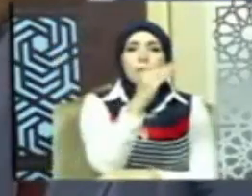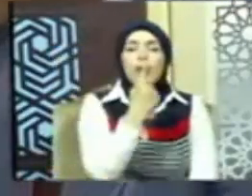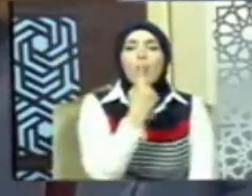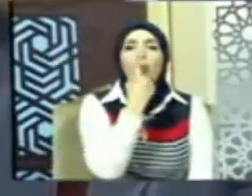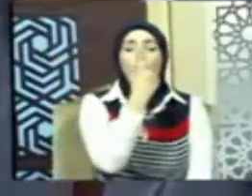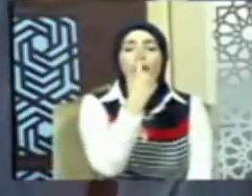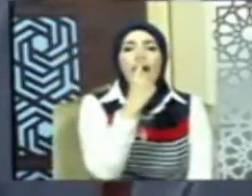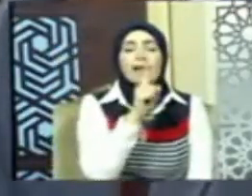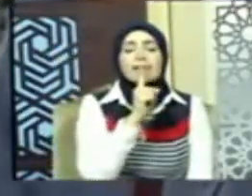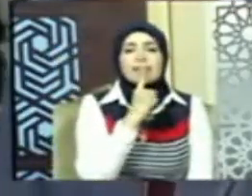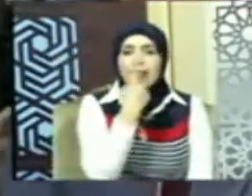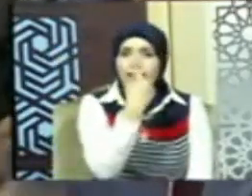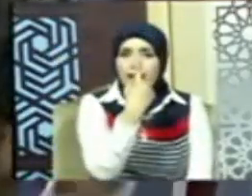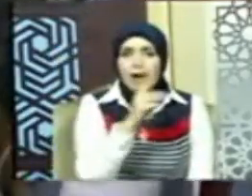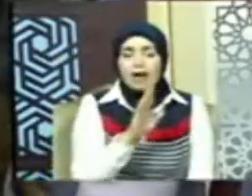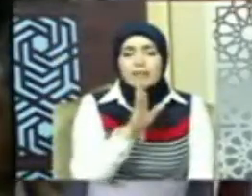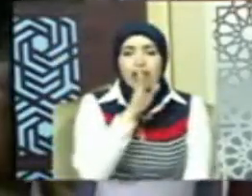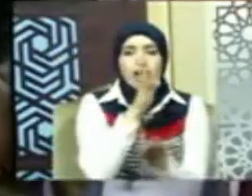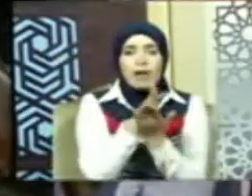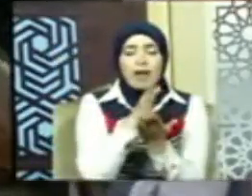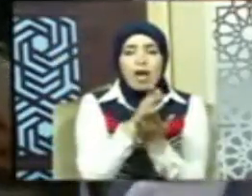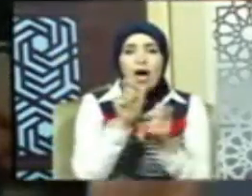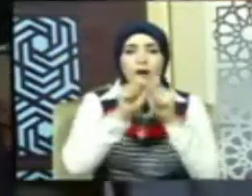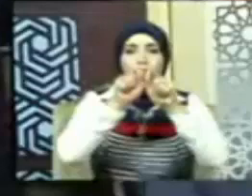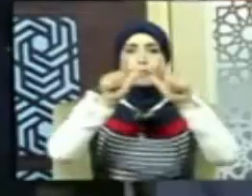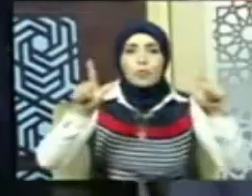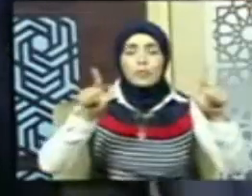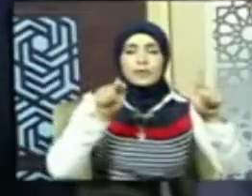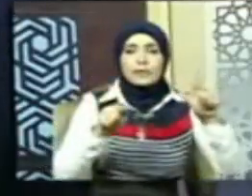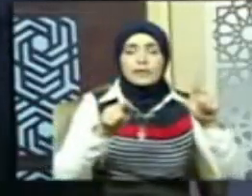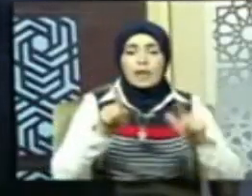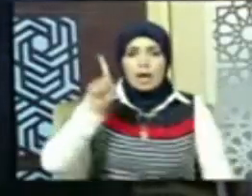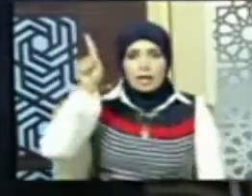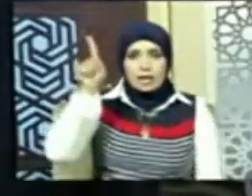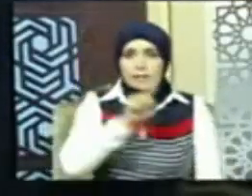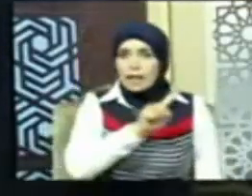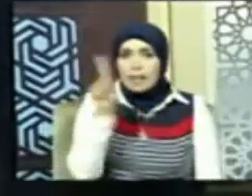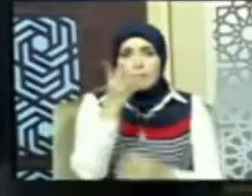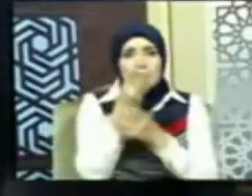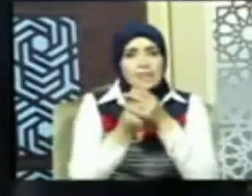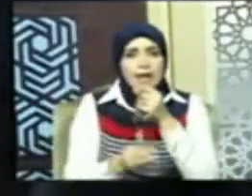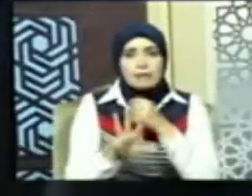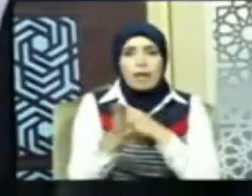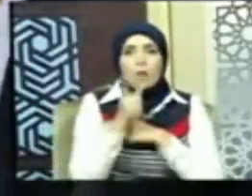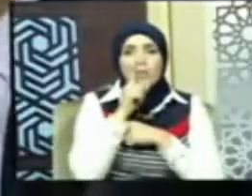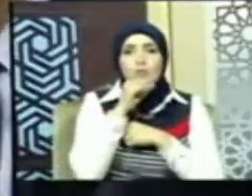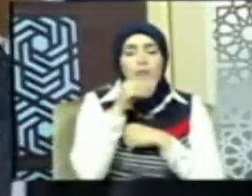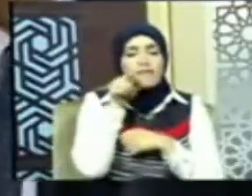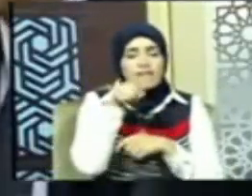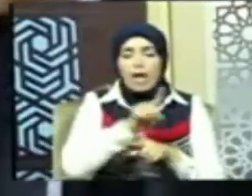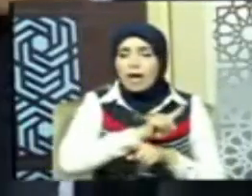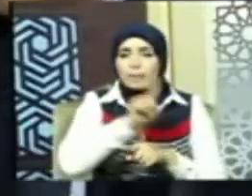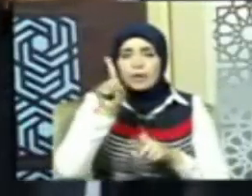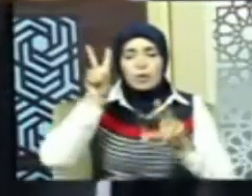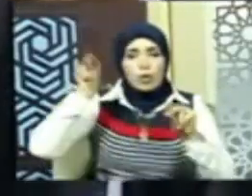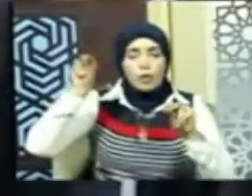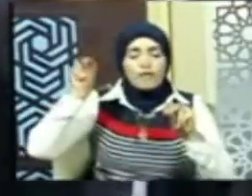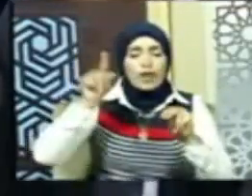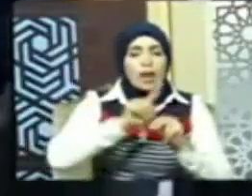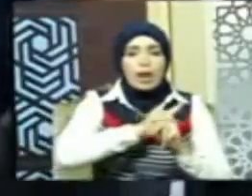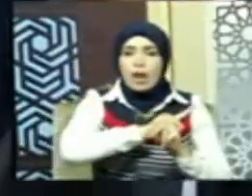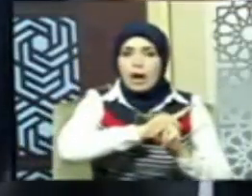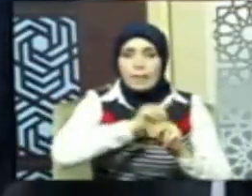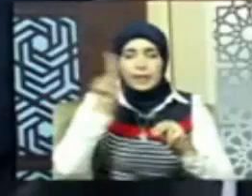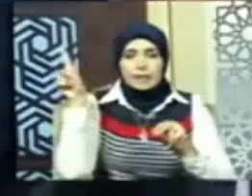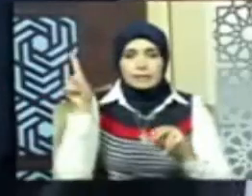الواحد الأحد الحق المبين الذي لم يلد ولم يولد ولم يكن له